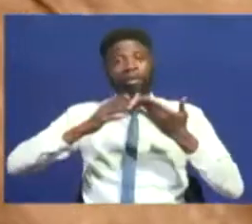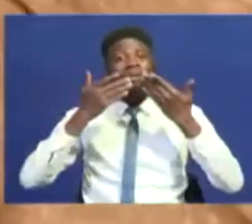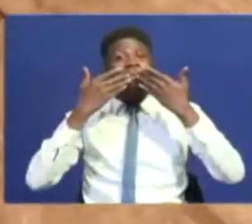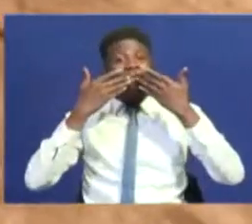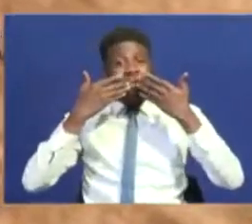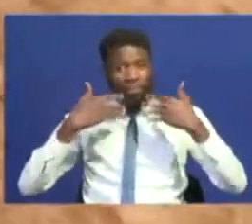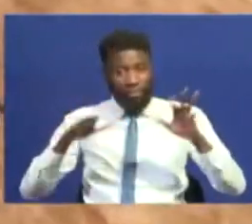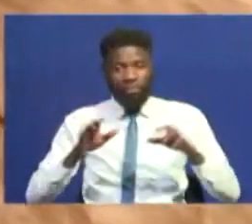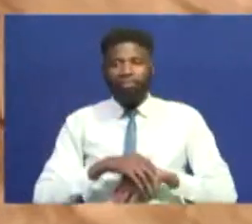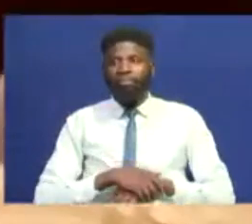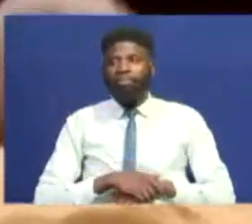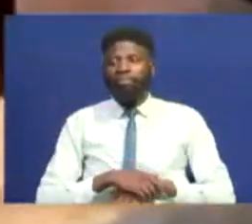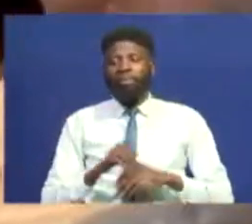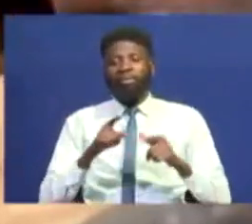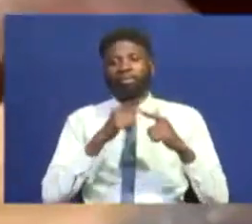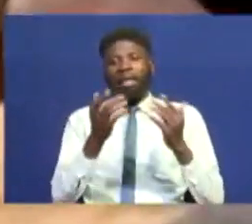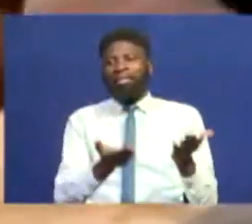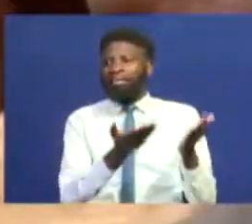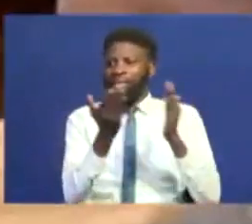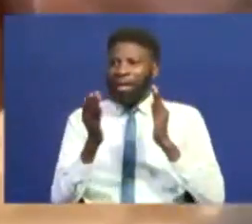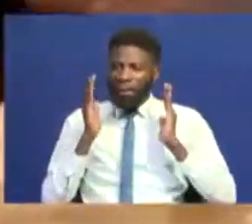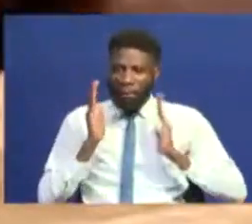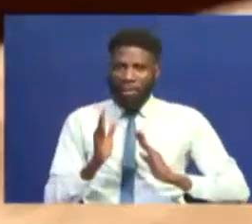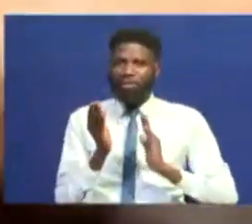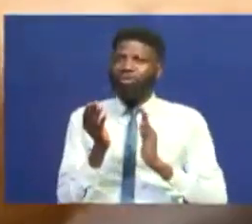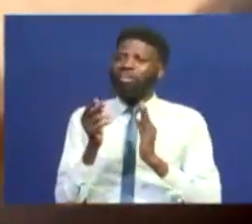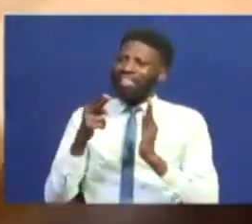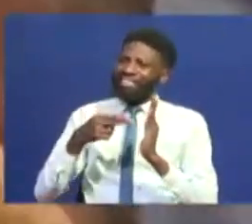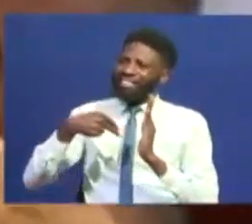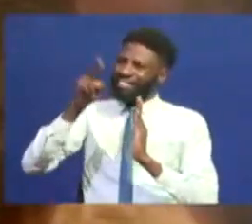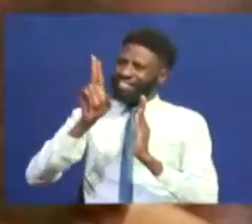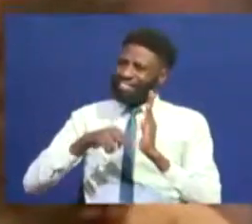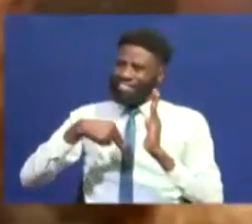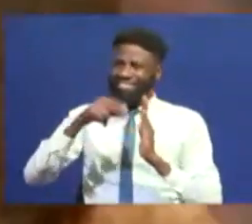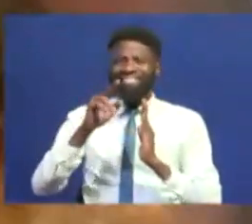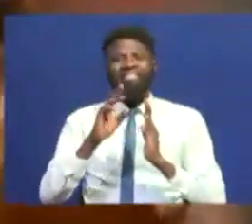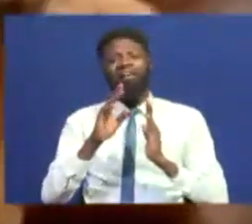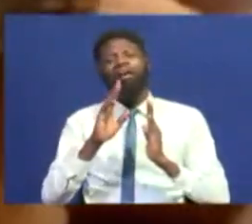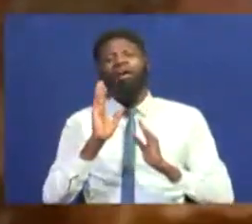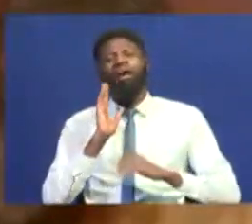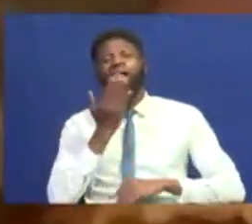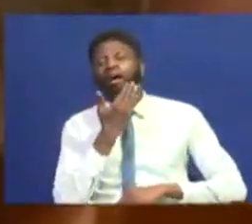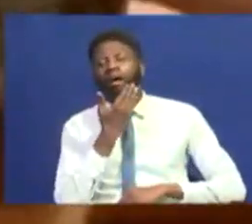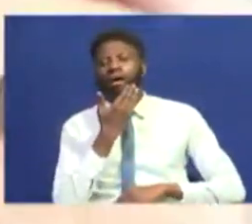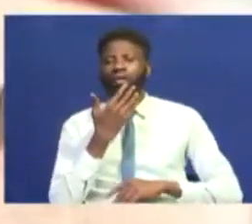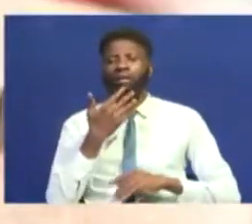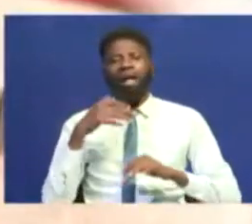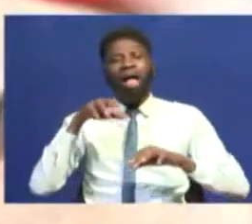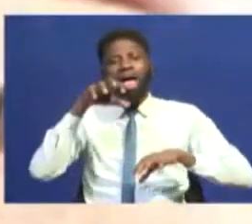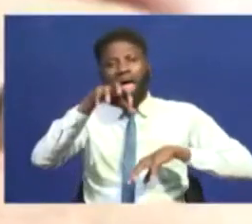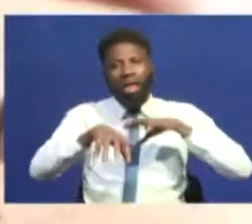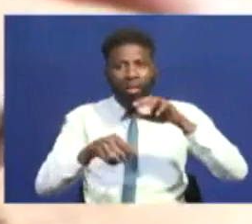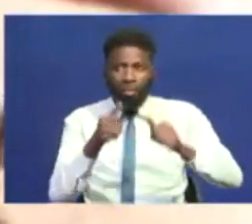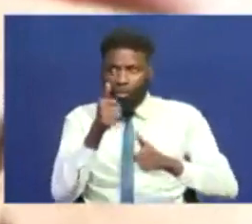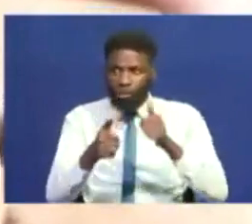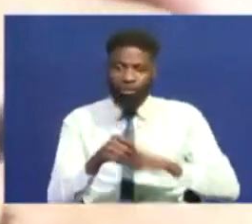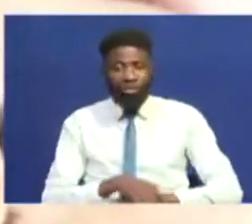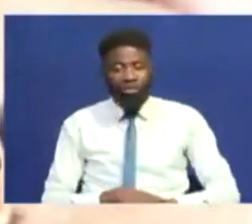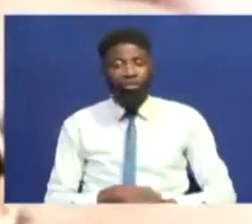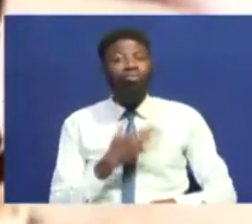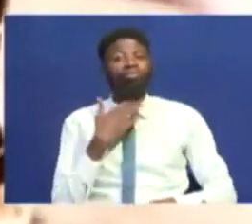Inaipeleka kwa mtu akupaka nini rangi. Anaipaka rangi ya white. Ile mnyama unataka, kama ni mnyama, kama unataka zebra, na vendio langi